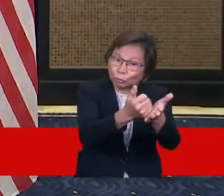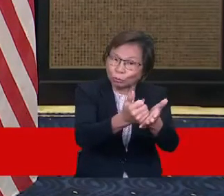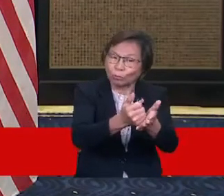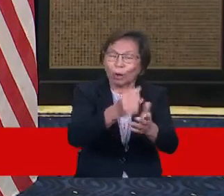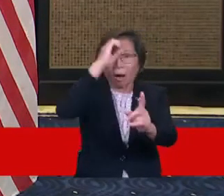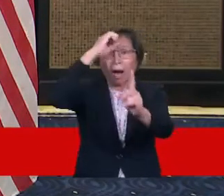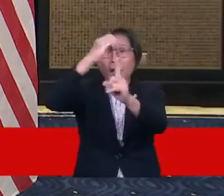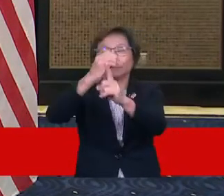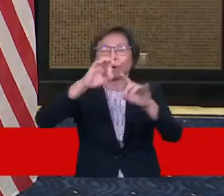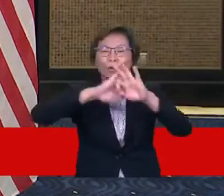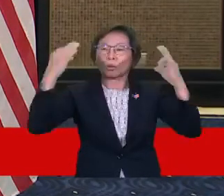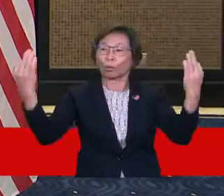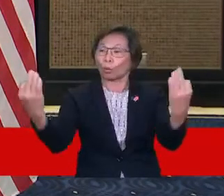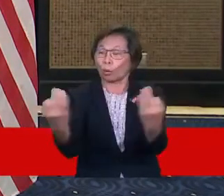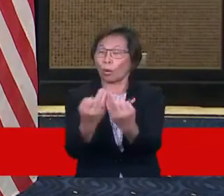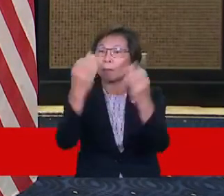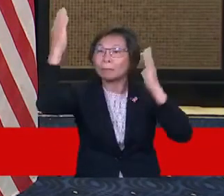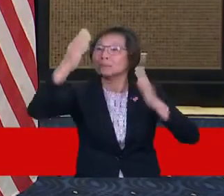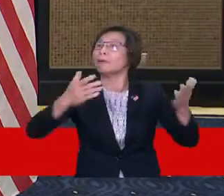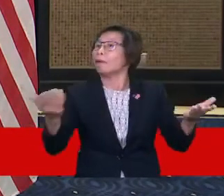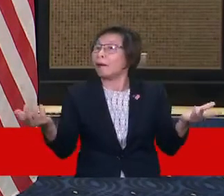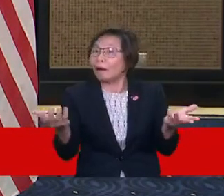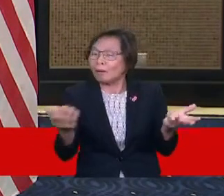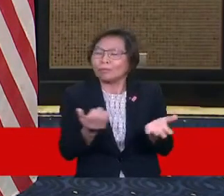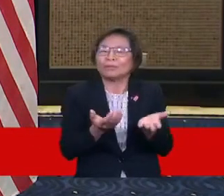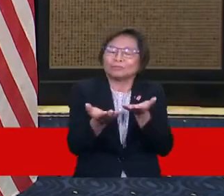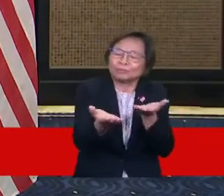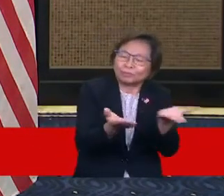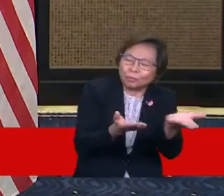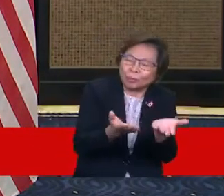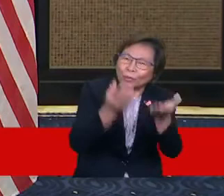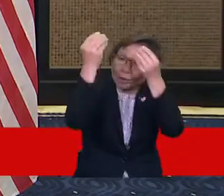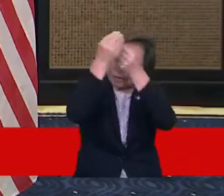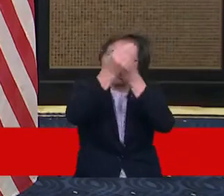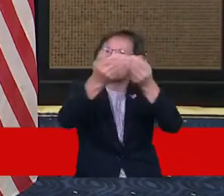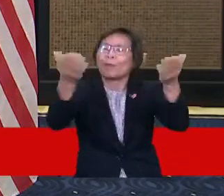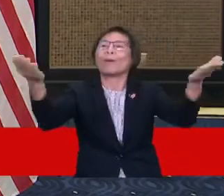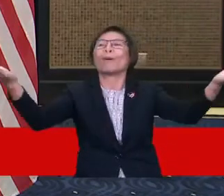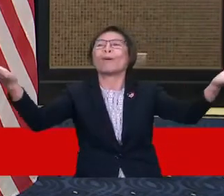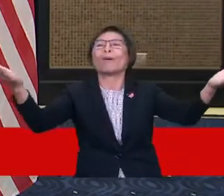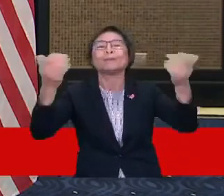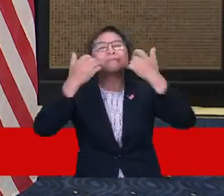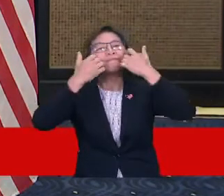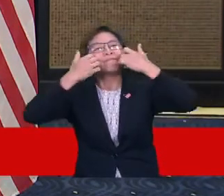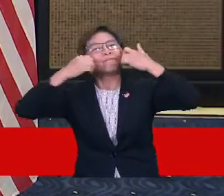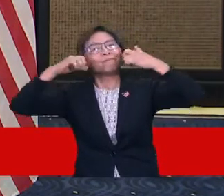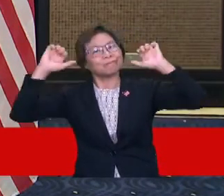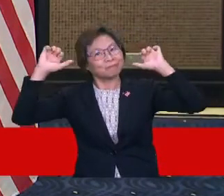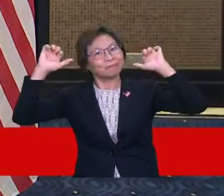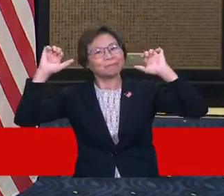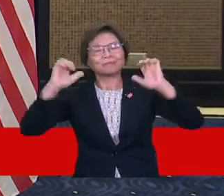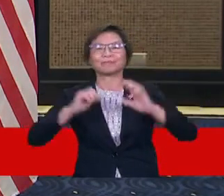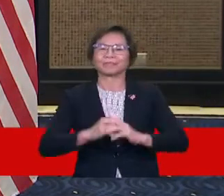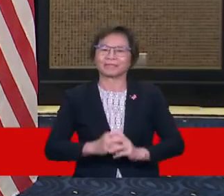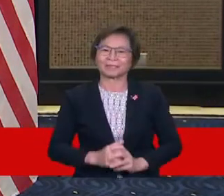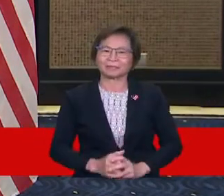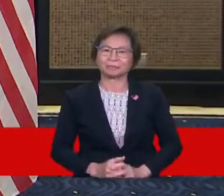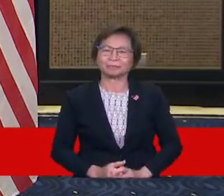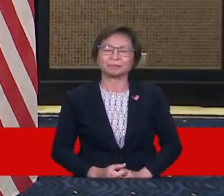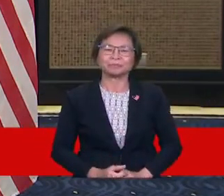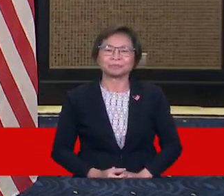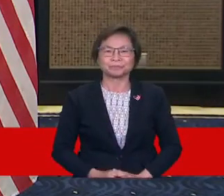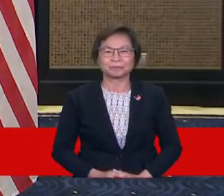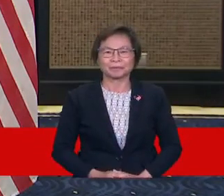melalui penyampaian penyematan dan maklumat yang lebih efisien Selain